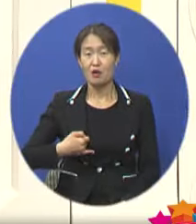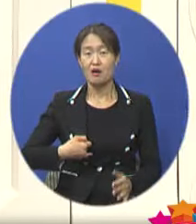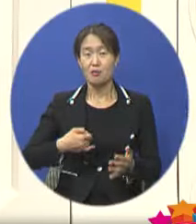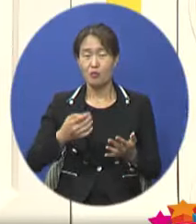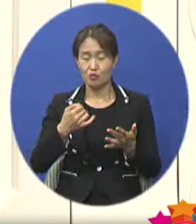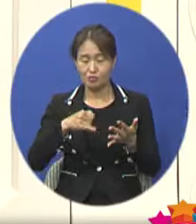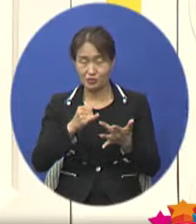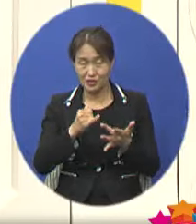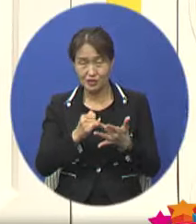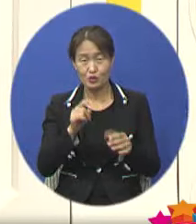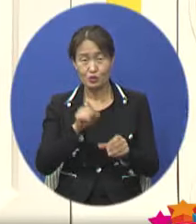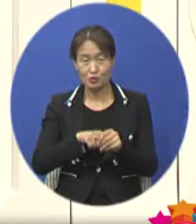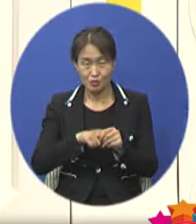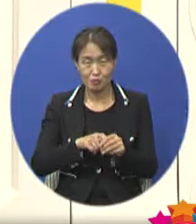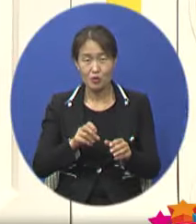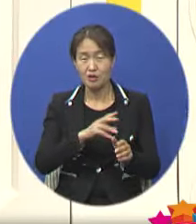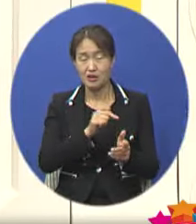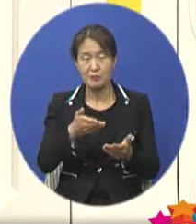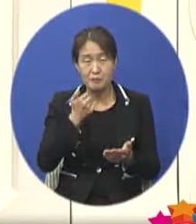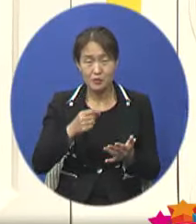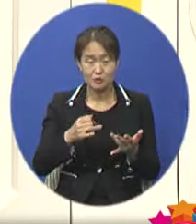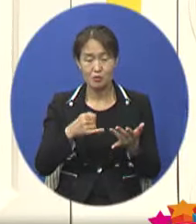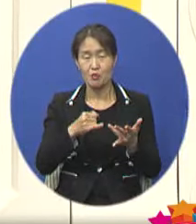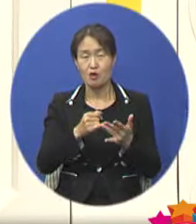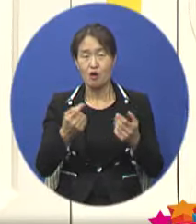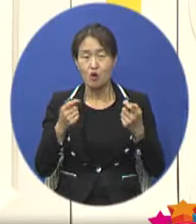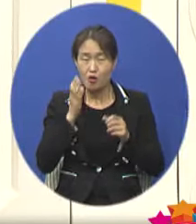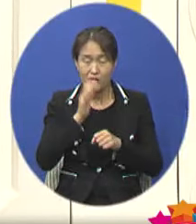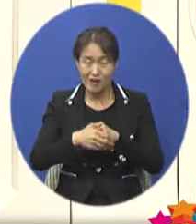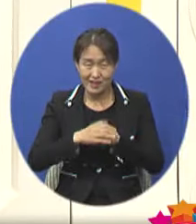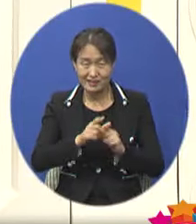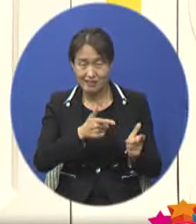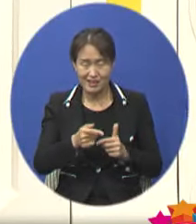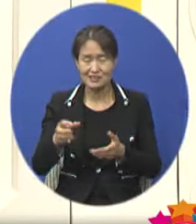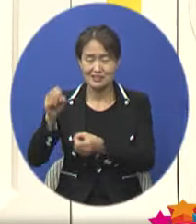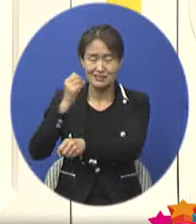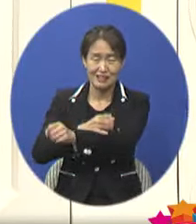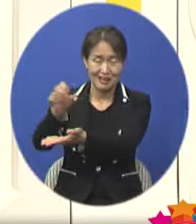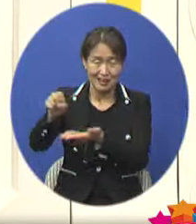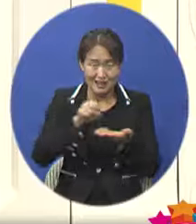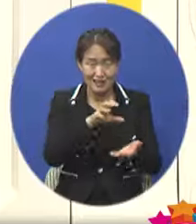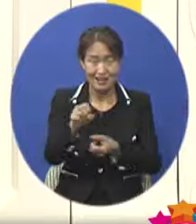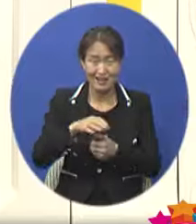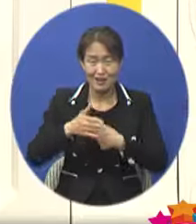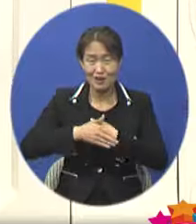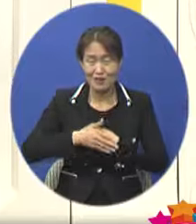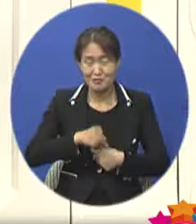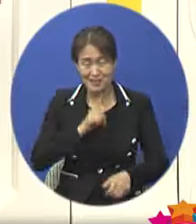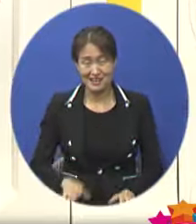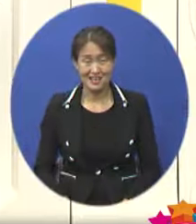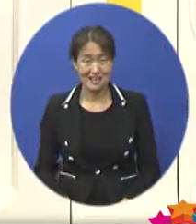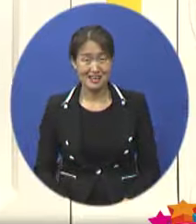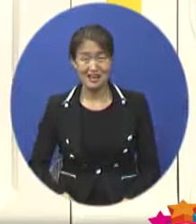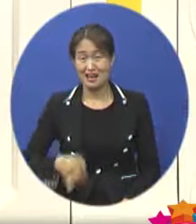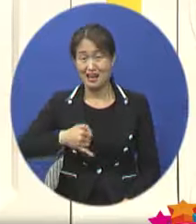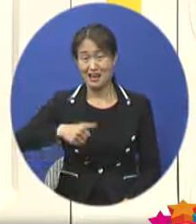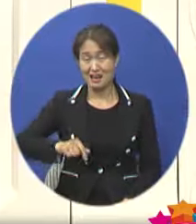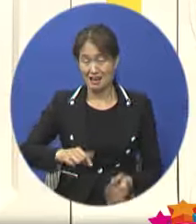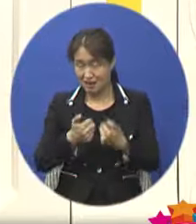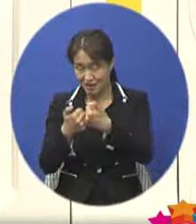네. 막내는 아침 저녁으로 문안 드리고 과일 사다 주고 다 분담이 틀리네요. 야, 야 그러면 네.